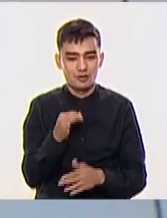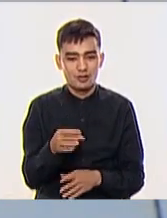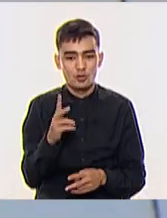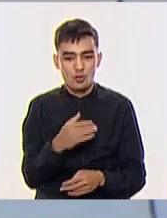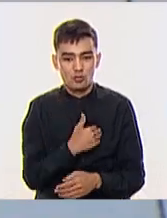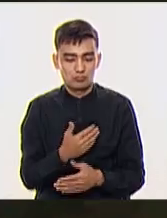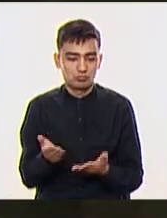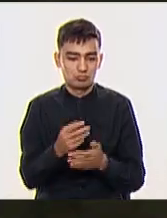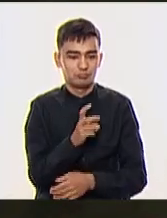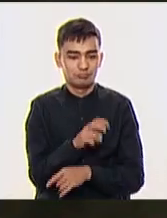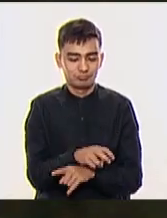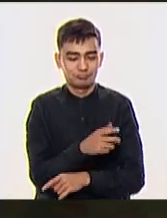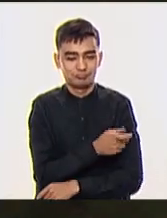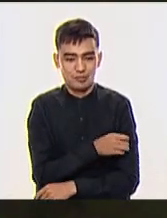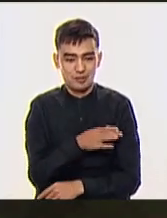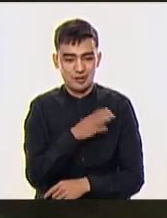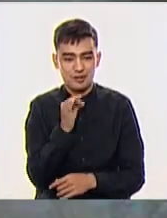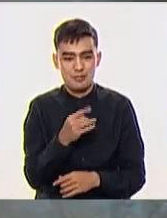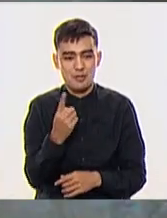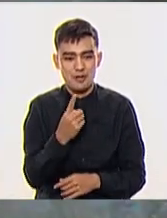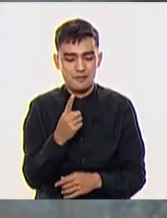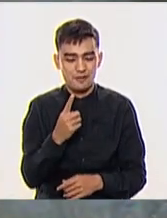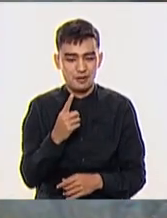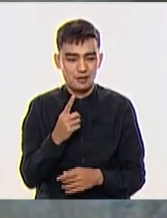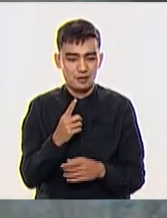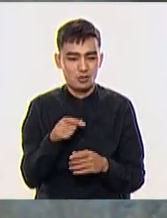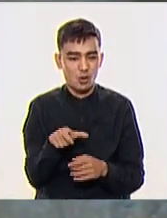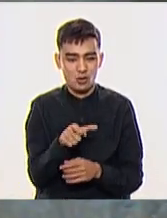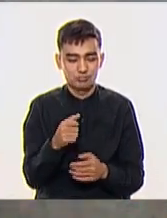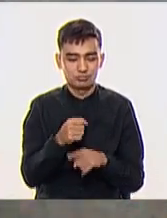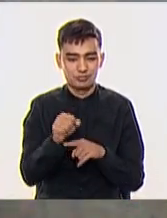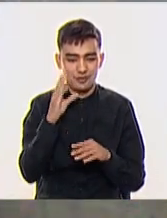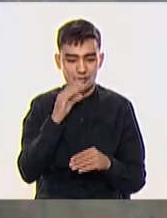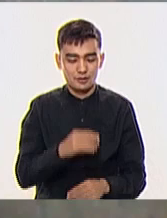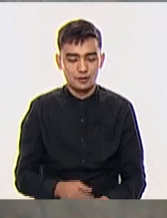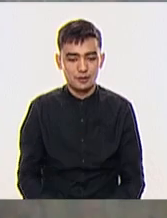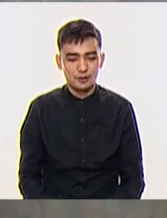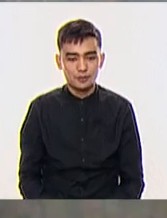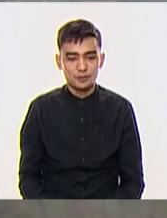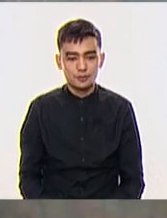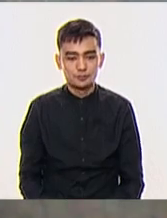түрде екпе алу ауруды жеңудің жалғыз жолы деп санайды. Жан Болат, Саняз информ бюро, Шығыс Қазақстан облысы.